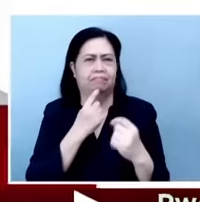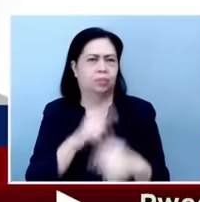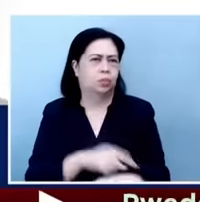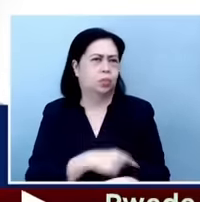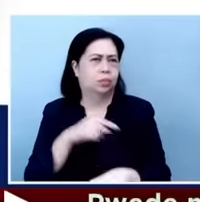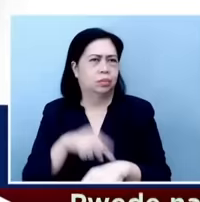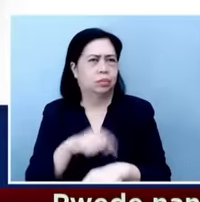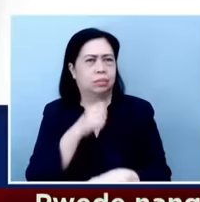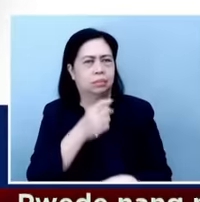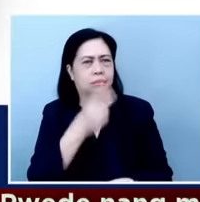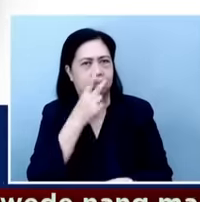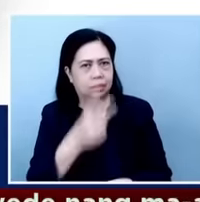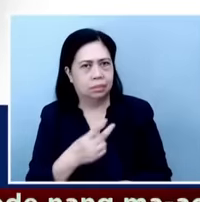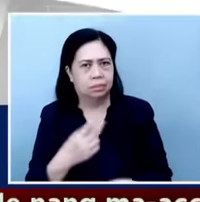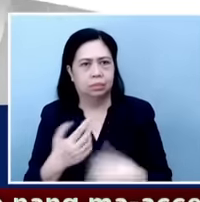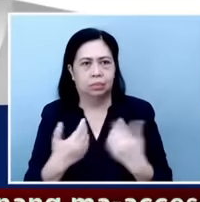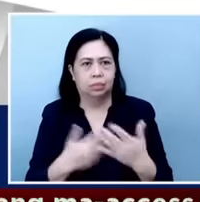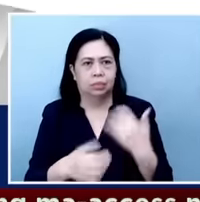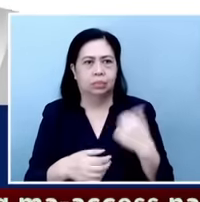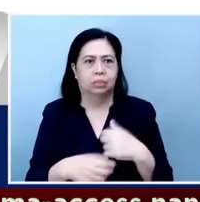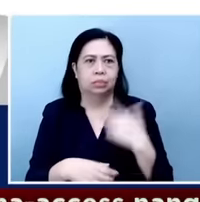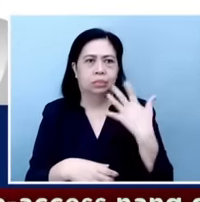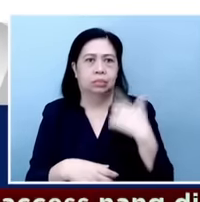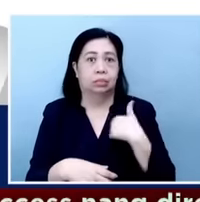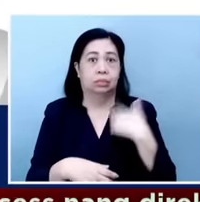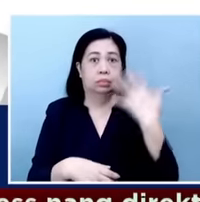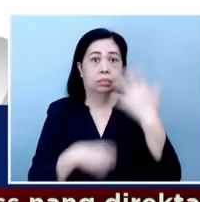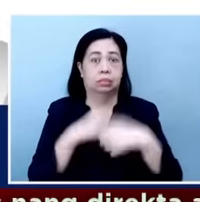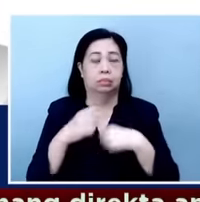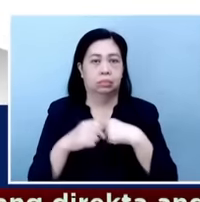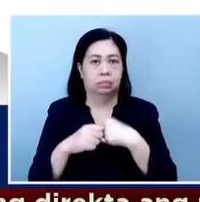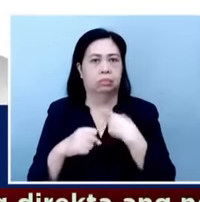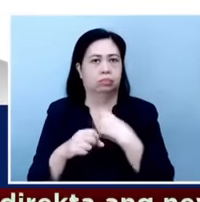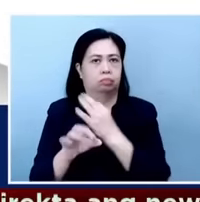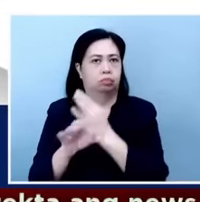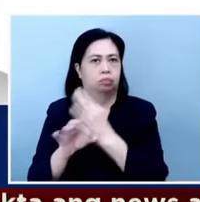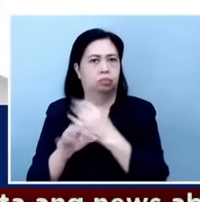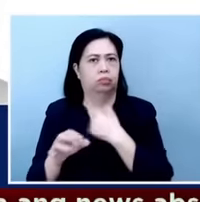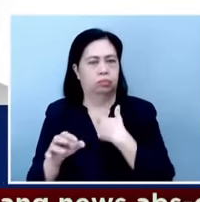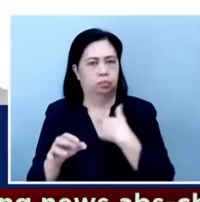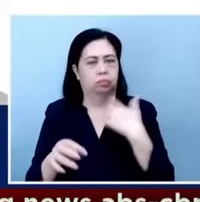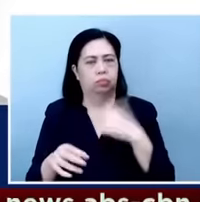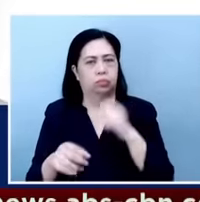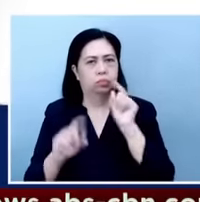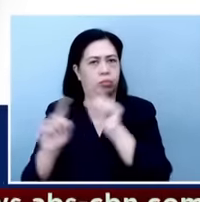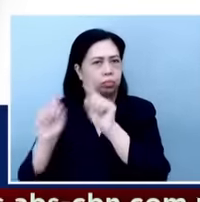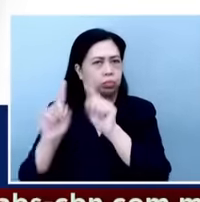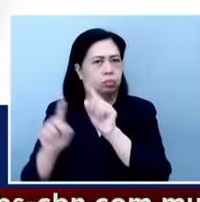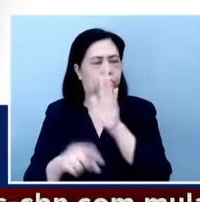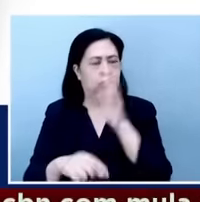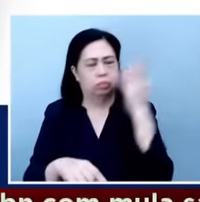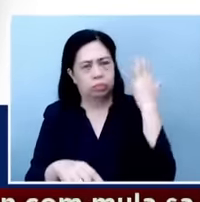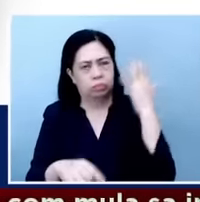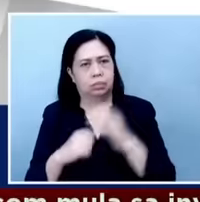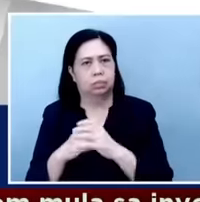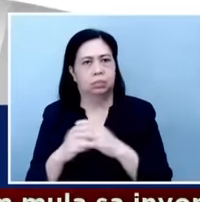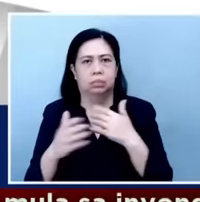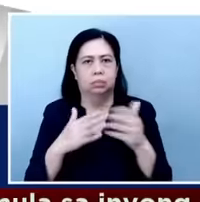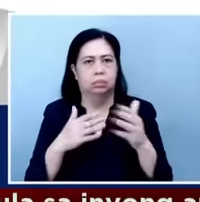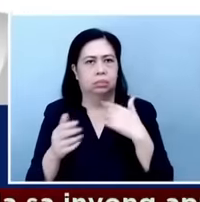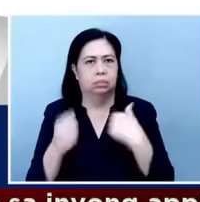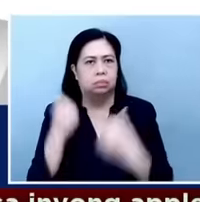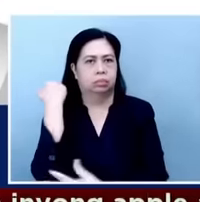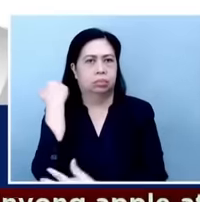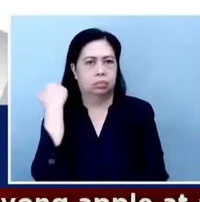nakita kasi syempre 5 years po na 5 years po ang ano deboto niyan. Yun ang panata ko po sir kahit ako'y mahirap.